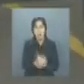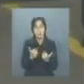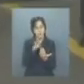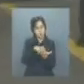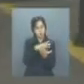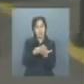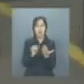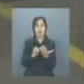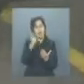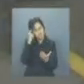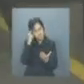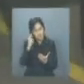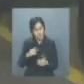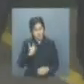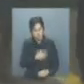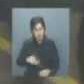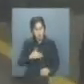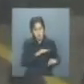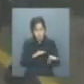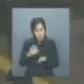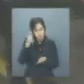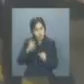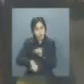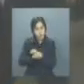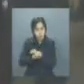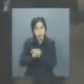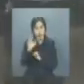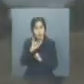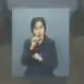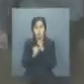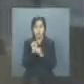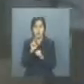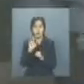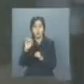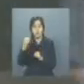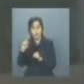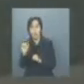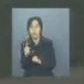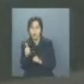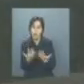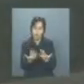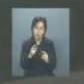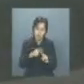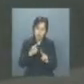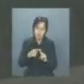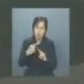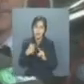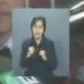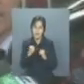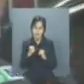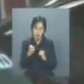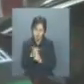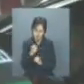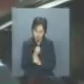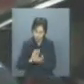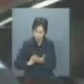าจะฟิตทันเล่นฟุตบอลยูโร2012หรือไม่เพราะว่ายังเหลือเวลาอีกหลายเดือนค่ะซึ่งเขาจะทำทุกอย่างเพื่อกลับมาลงสนามให้ได้โดย